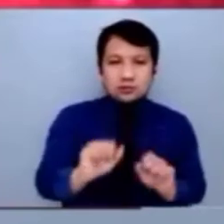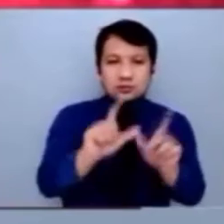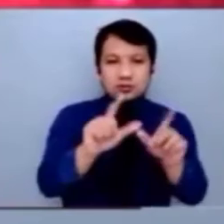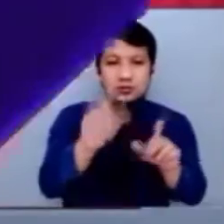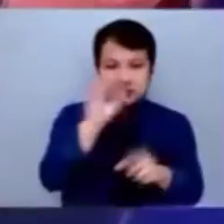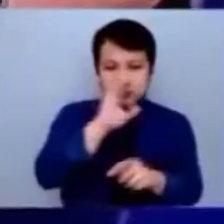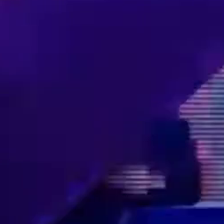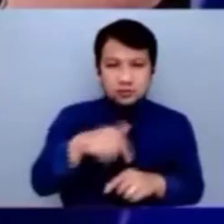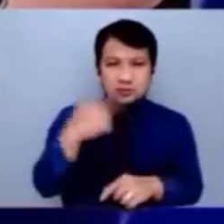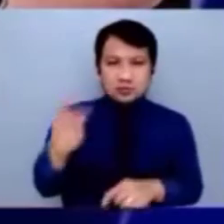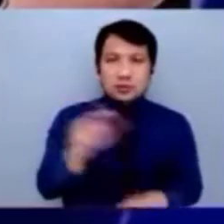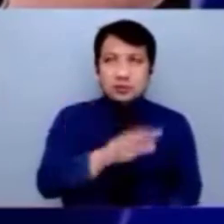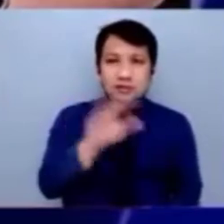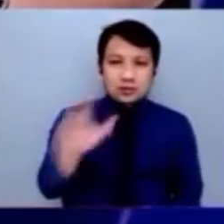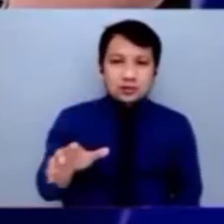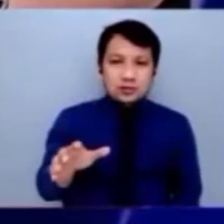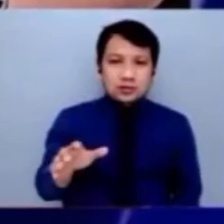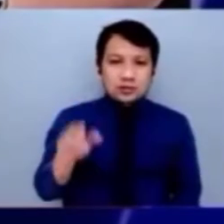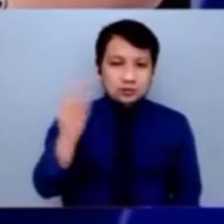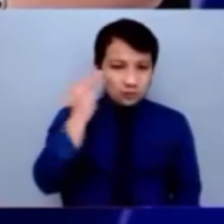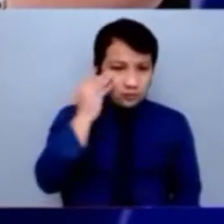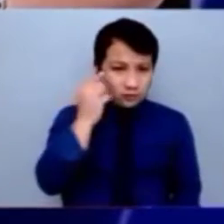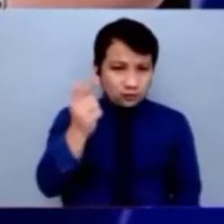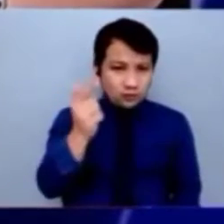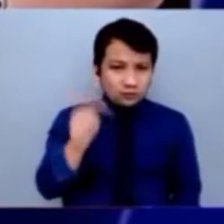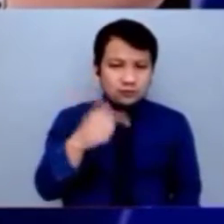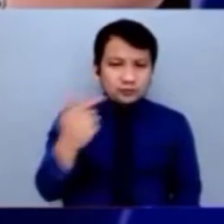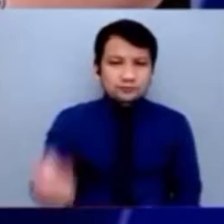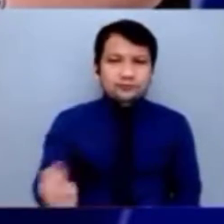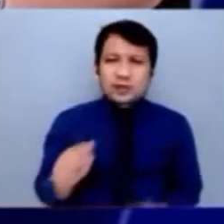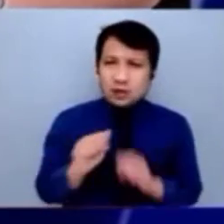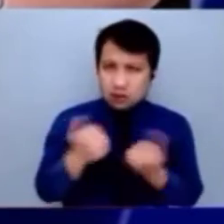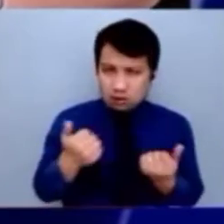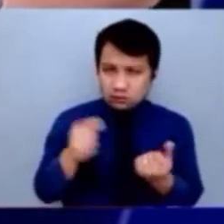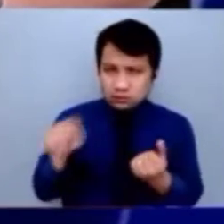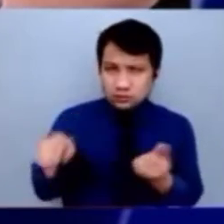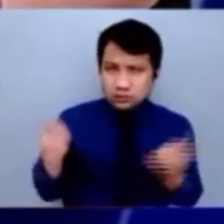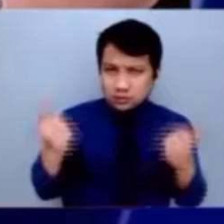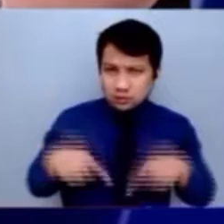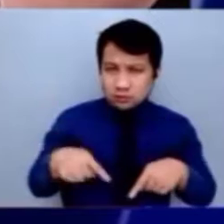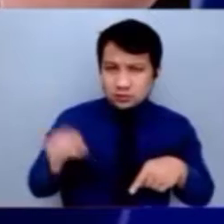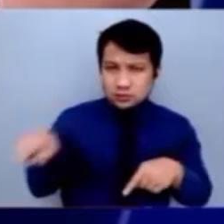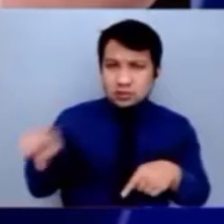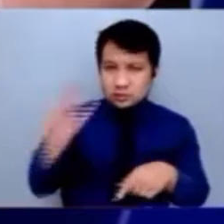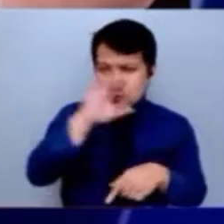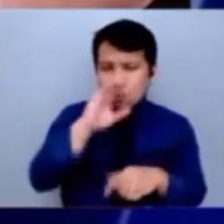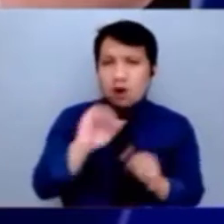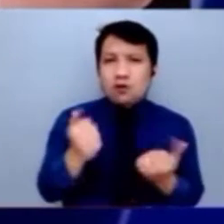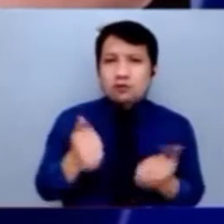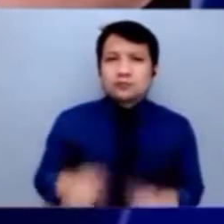nasa frontline ng balitang yan si Mon Gualvez. Mon, kumusta ang sitwasyon ngayon dyan sa Cebu?